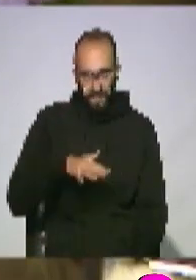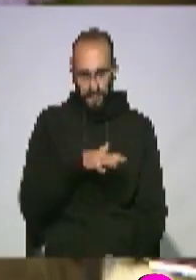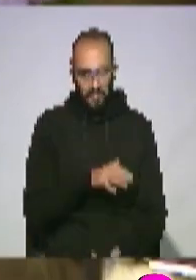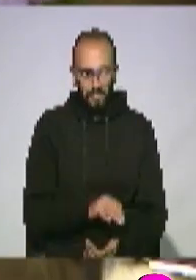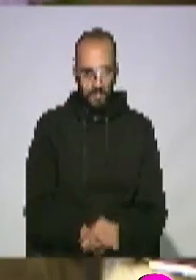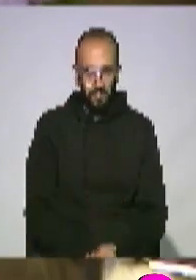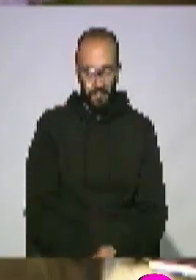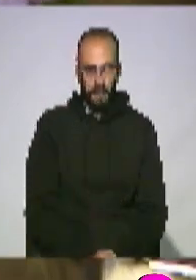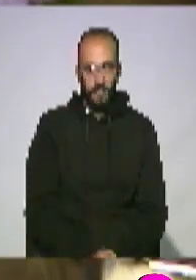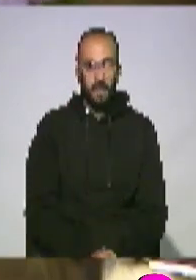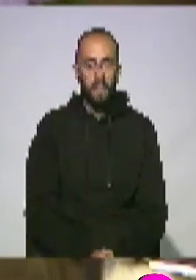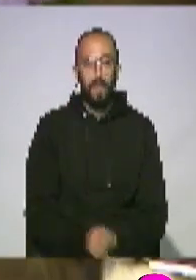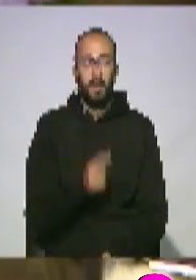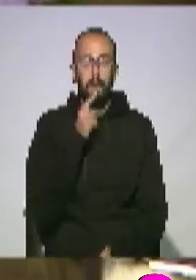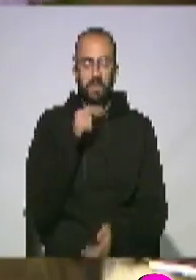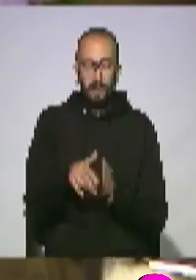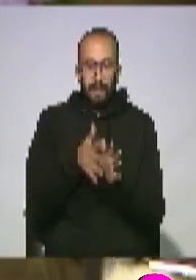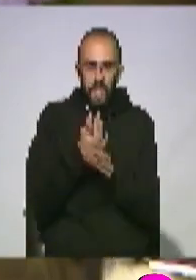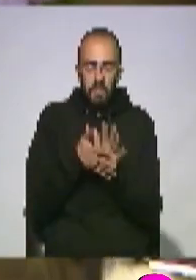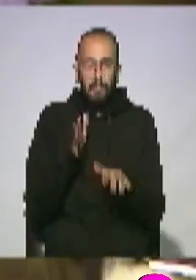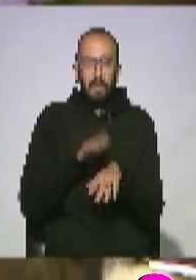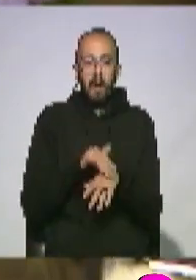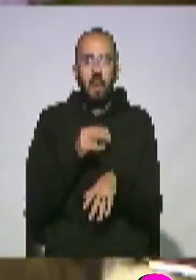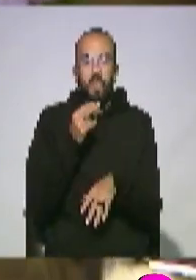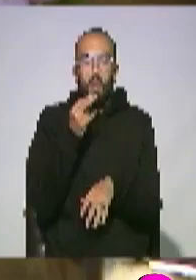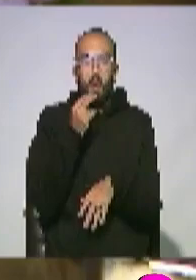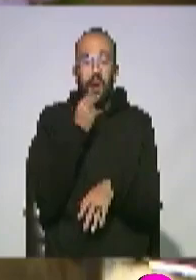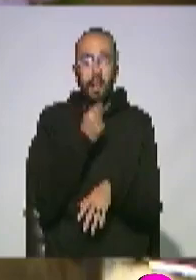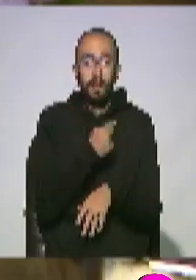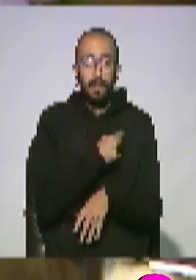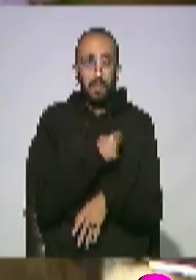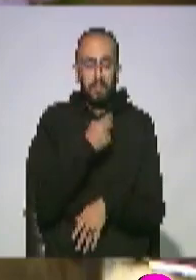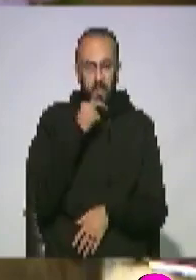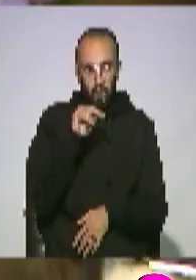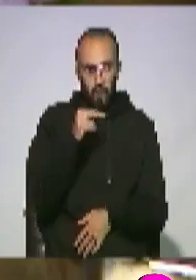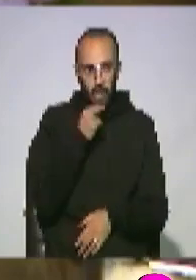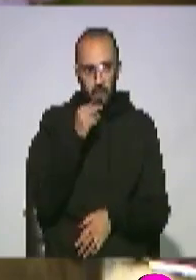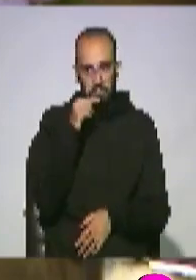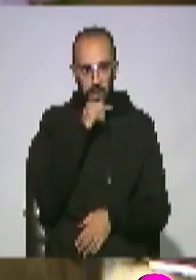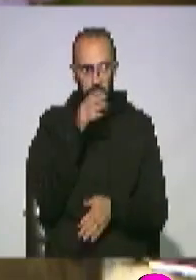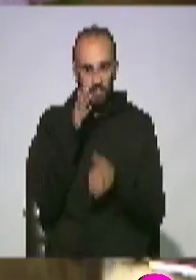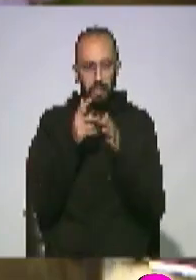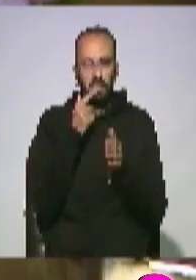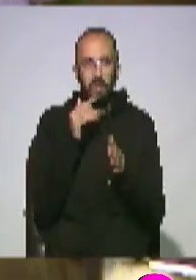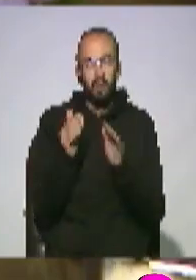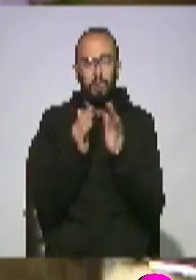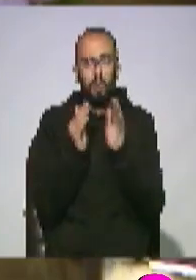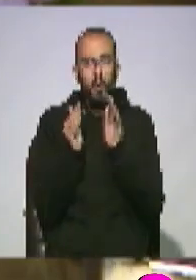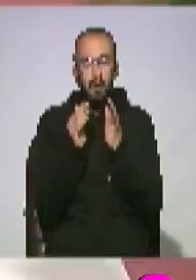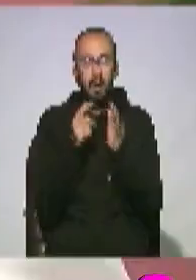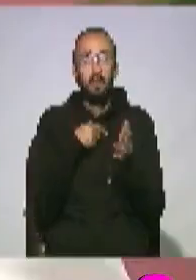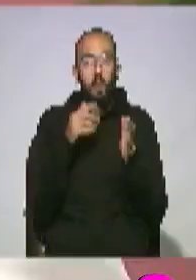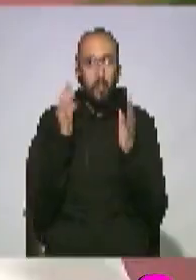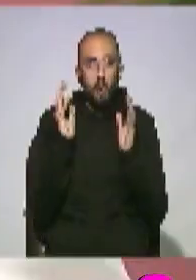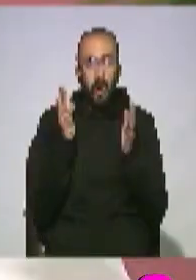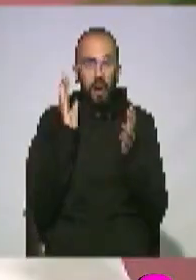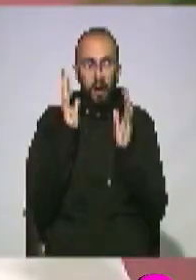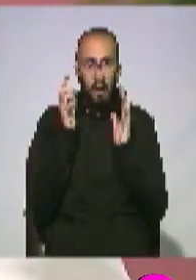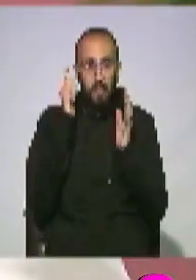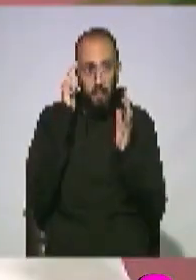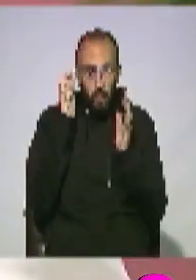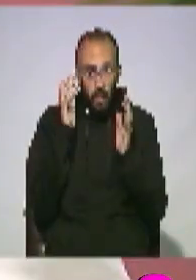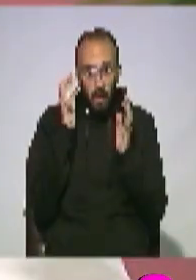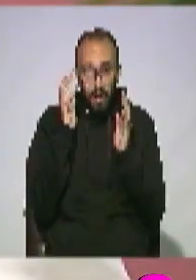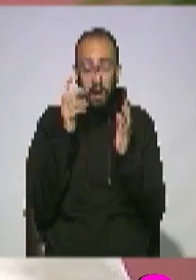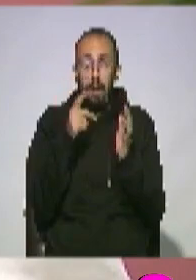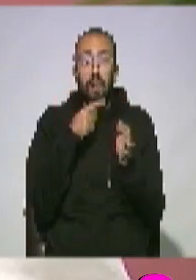وعند المراهق نفسه. تمام. احنا عايزين حضرتك تعرفينا الاول ايه هو المراهق او مين هو المراهق؟ المراهق هو